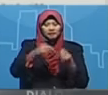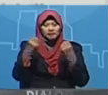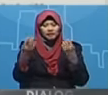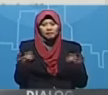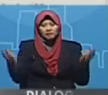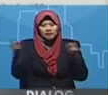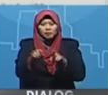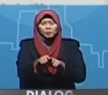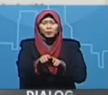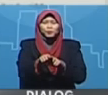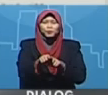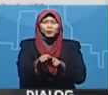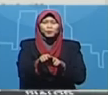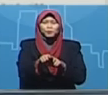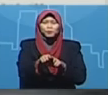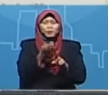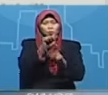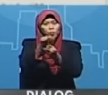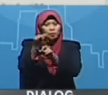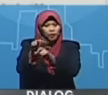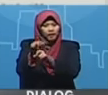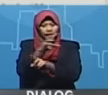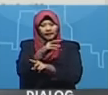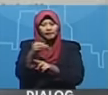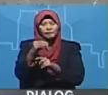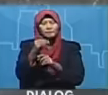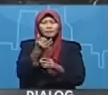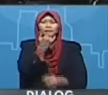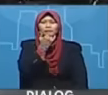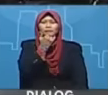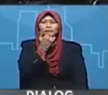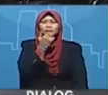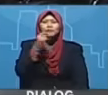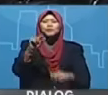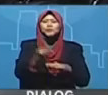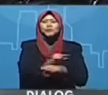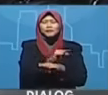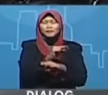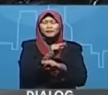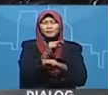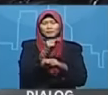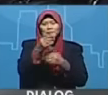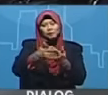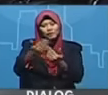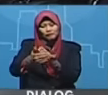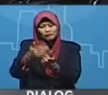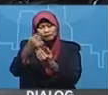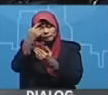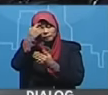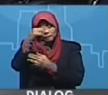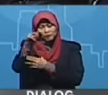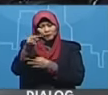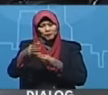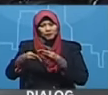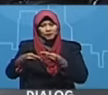dan salah guna apa nama ni kemudahan dan sebagainya, kecuaian syarikat-syarikat yang mengendalikan.